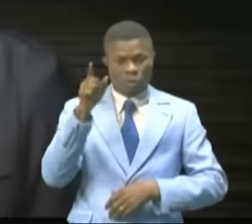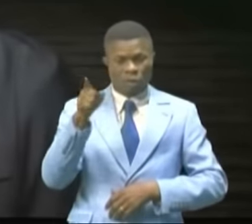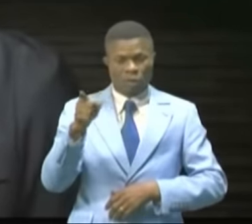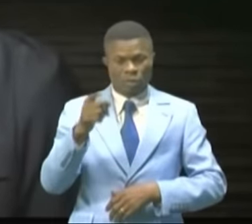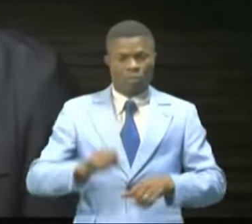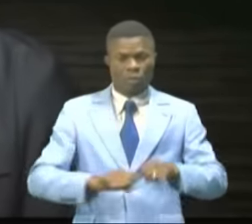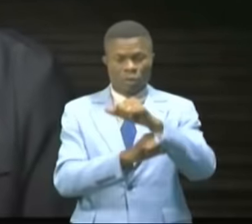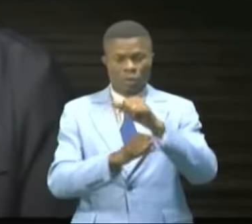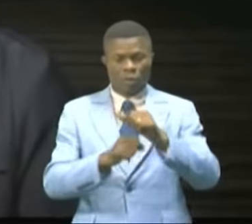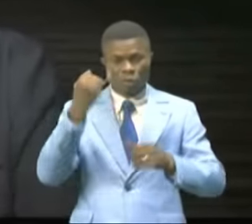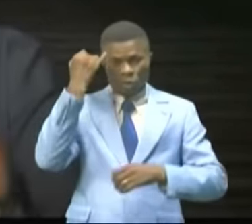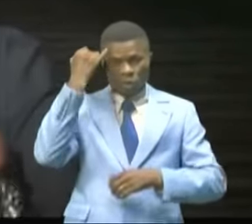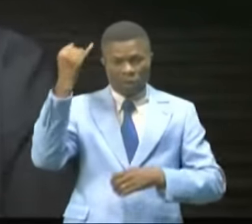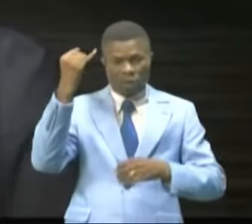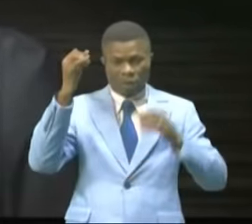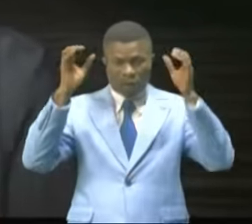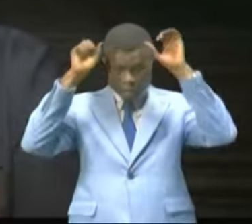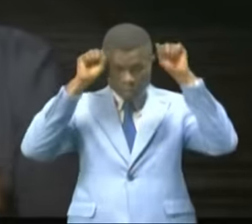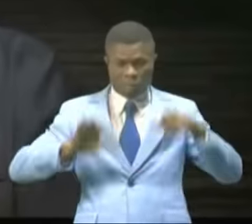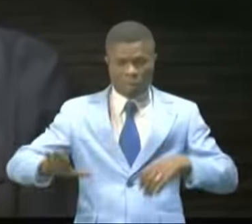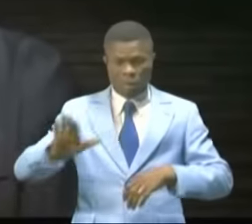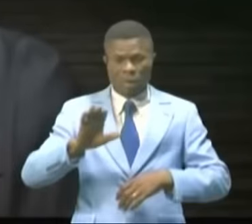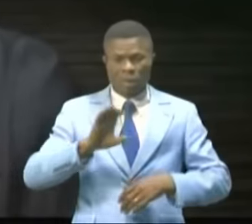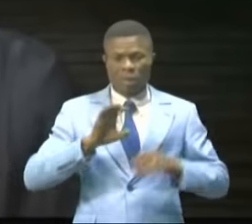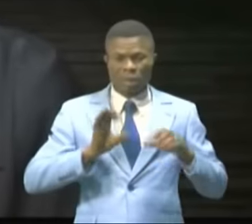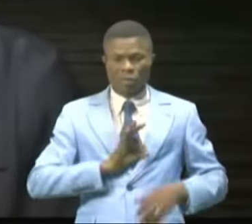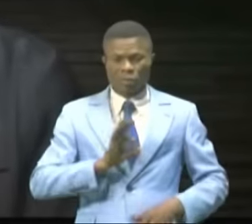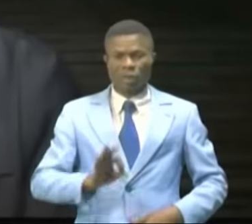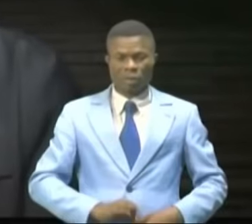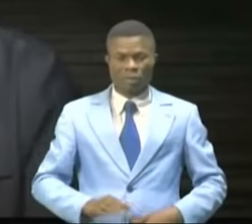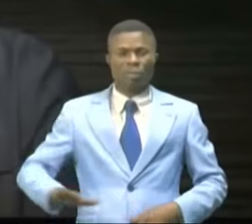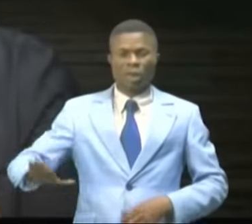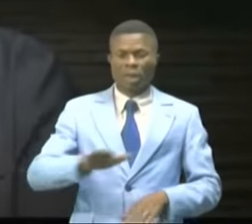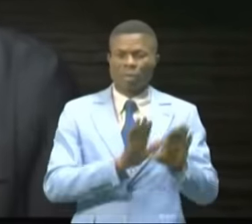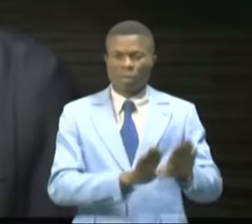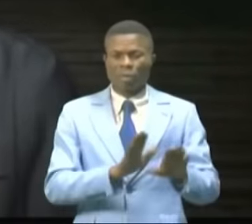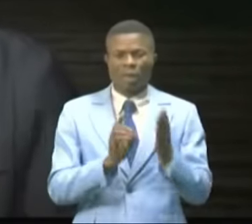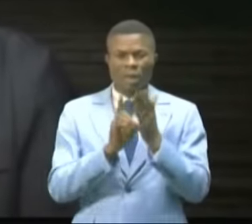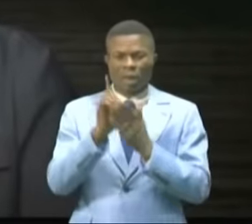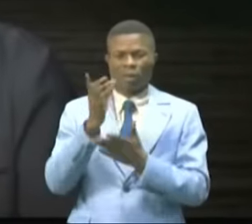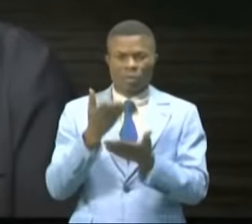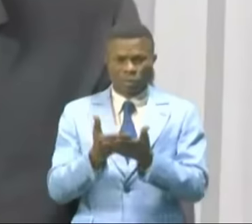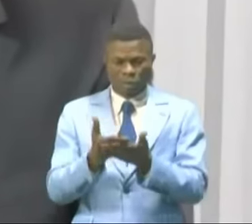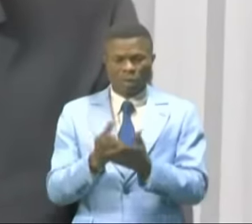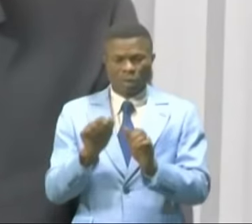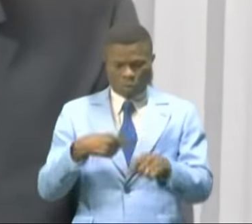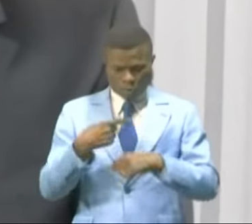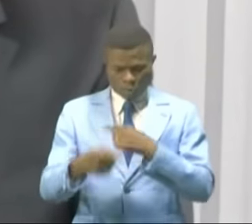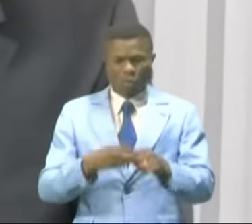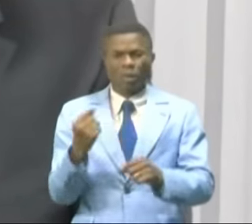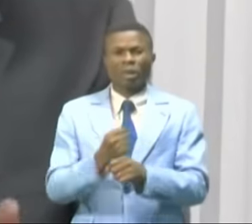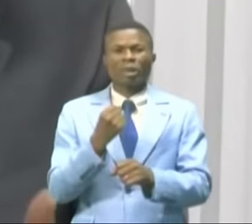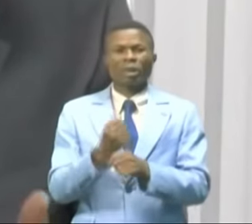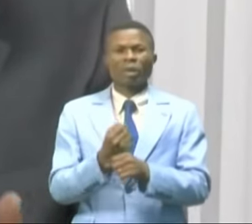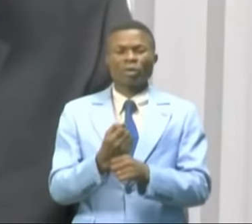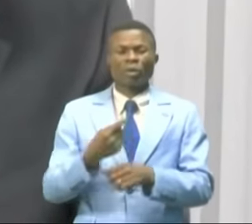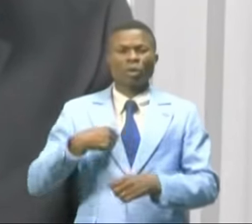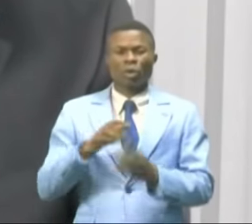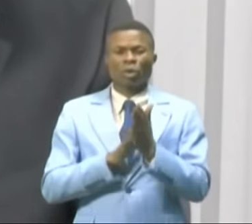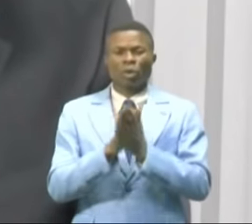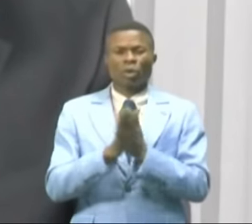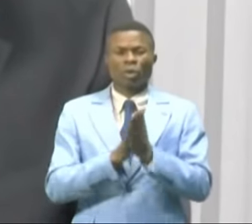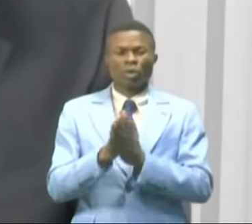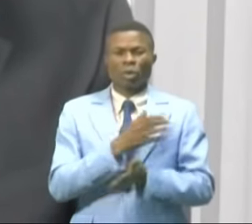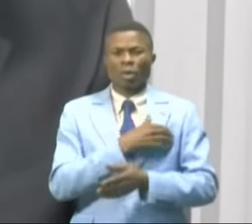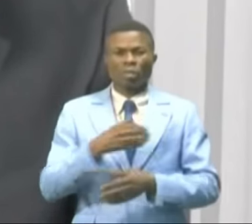vision du chef de l'État pour dire la République a tant sombré. Nous devons maintenant décoller pour travailler et nous souhaitons à